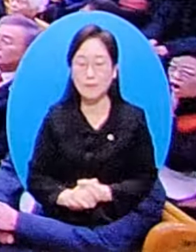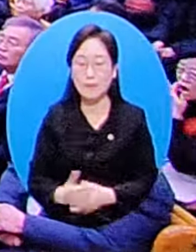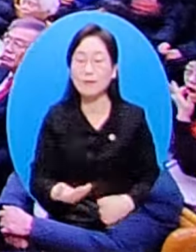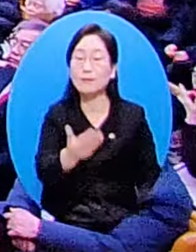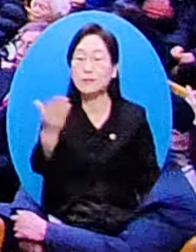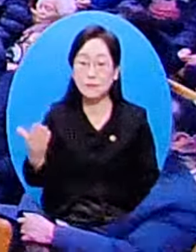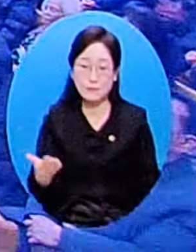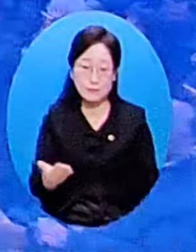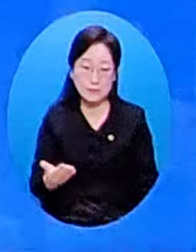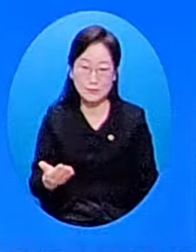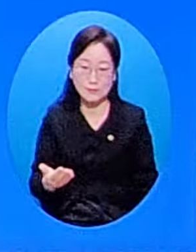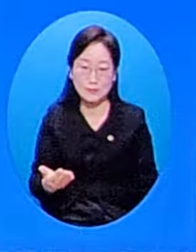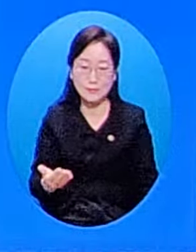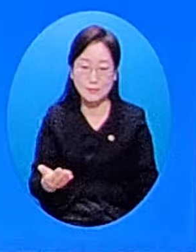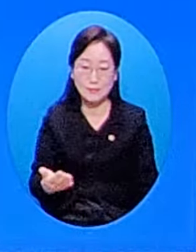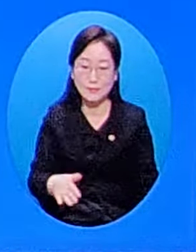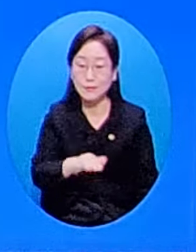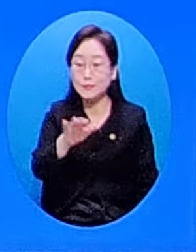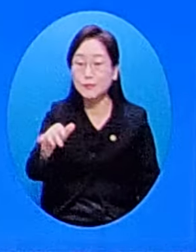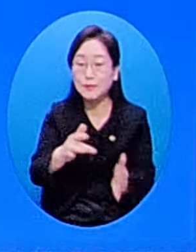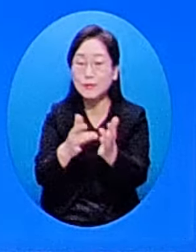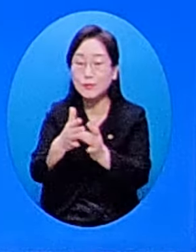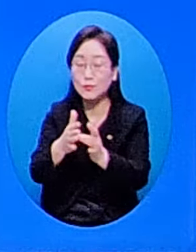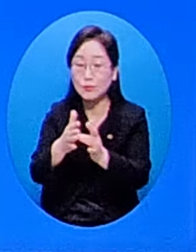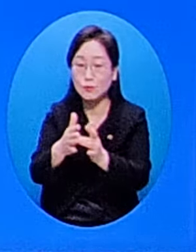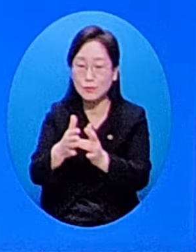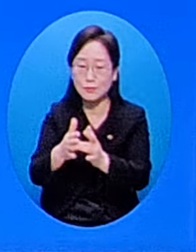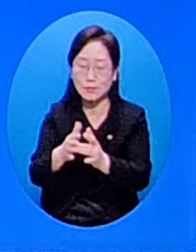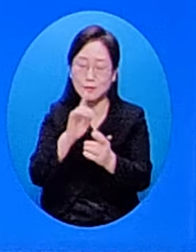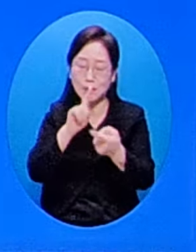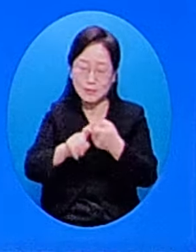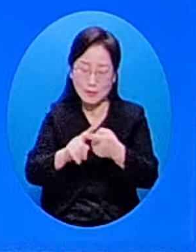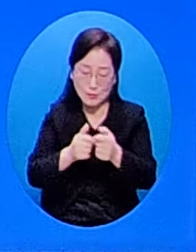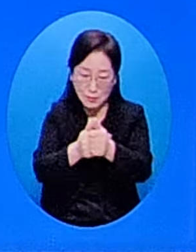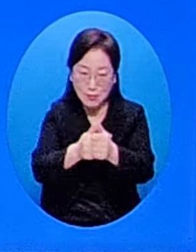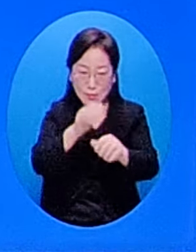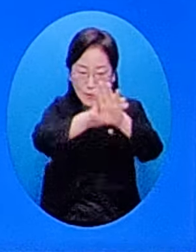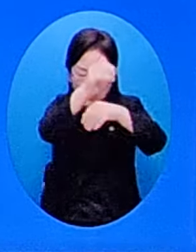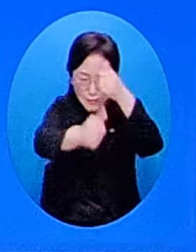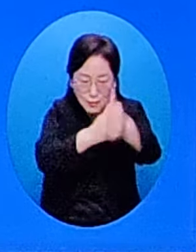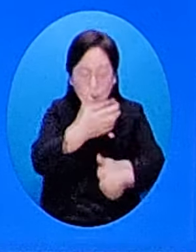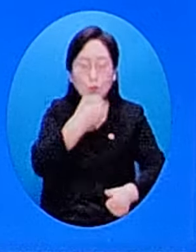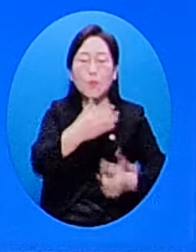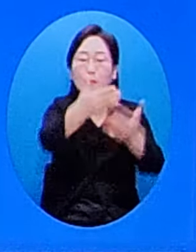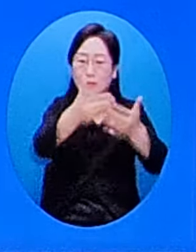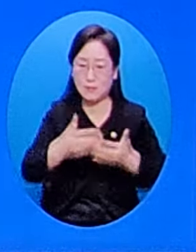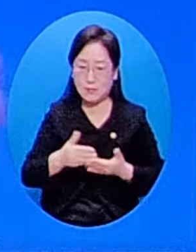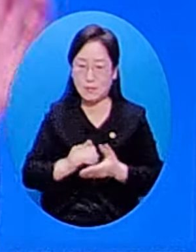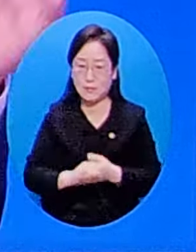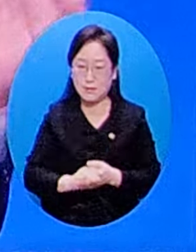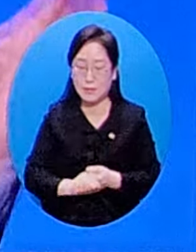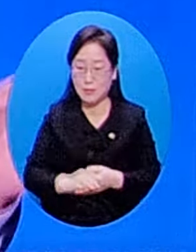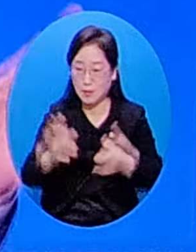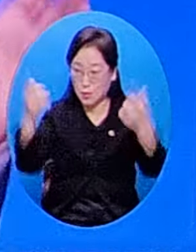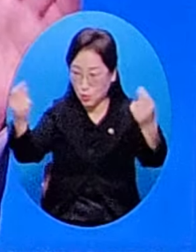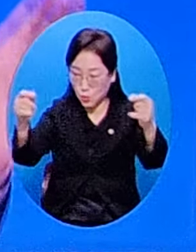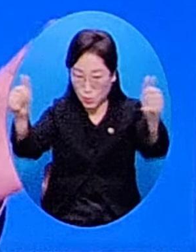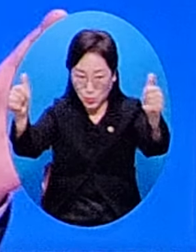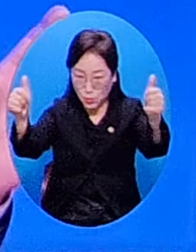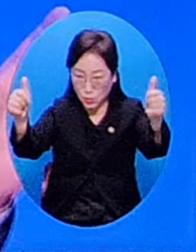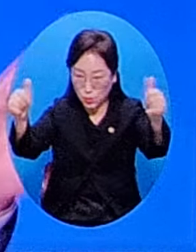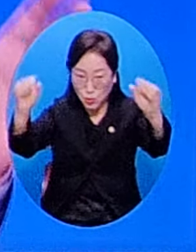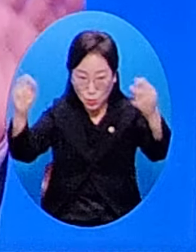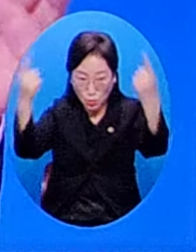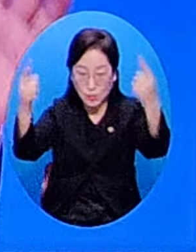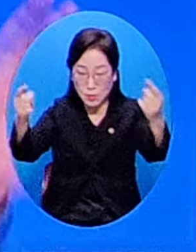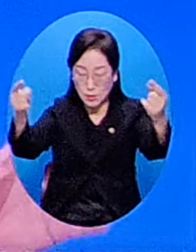여러분, 우리가 예수님 안에 거하고 말씀 안에 거하면 자선만대 복을 받게 되는 것입니다. 똑같은 시대에 두 사람이 살았는데